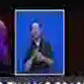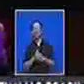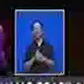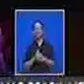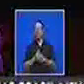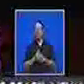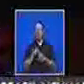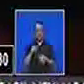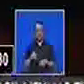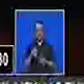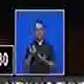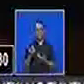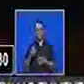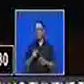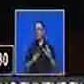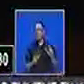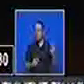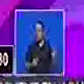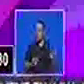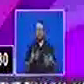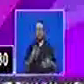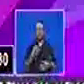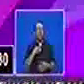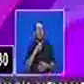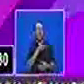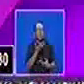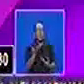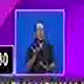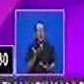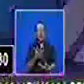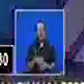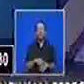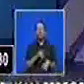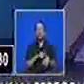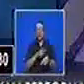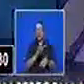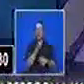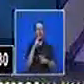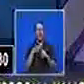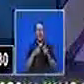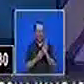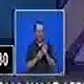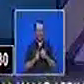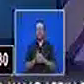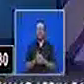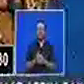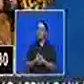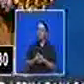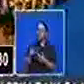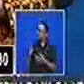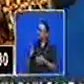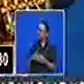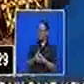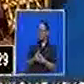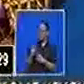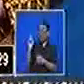Saya berikan kesempatan pada paslon nomor urut 2 untuk menanggapi, waktunya 1,5 menit dari mulai Anda berbicara. Yang mengalami kesulitan